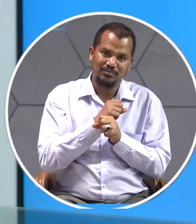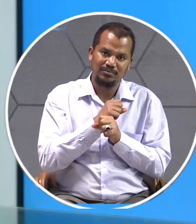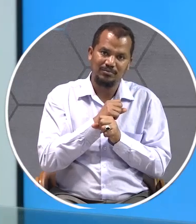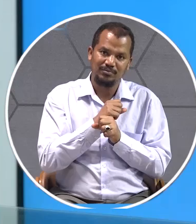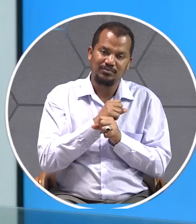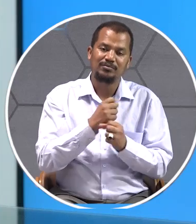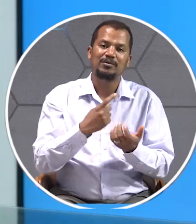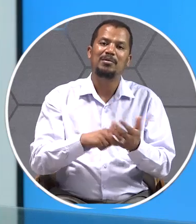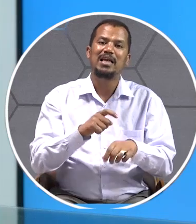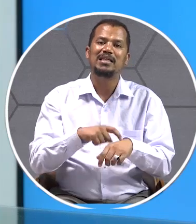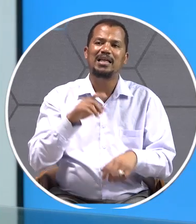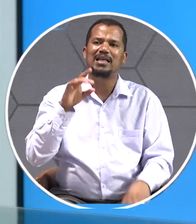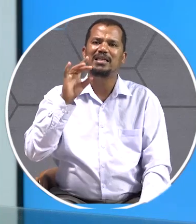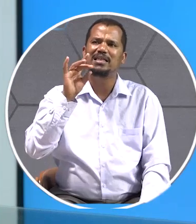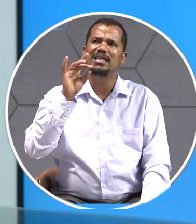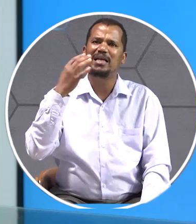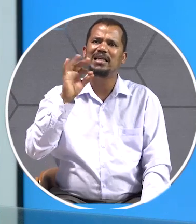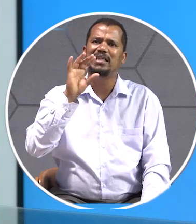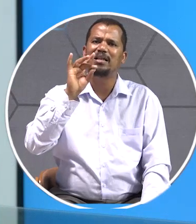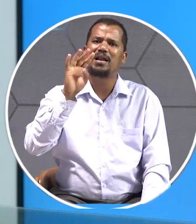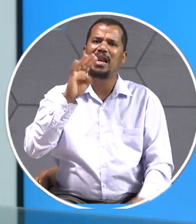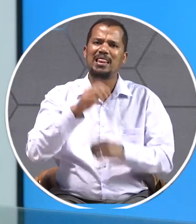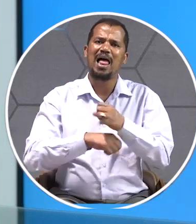በዛ ወቅት እንግዲህ 84 ተምረት ማለት